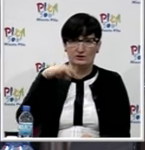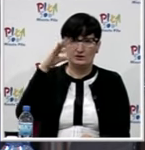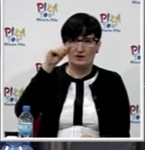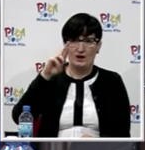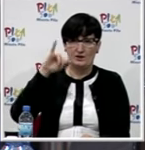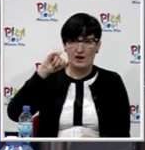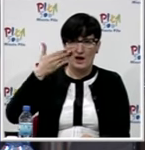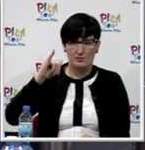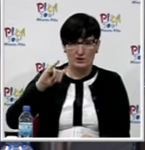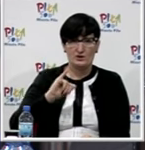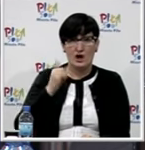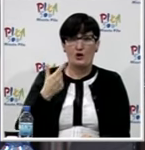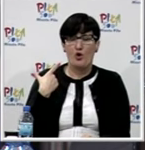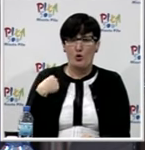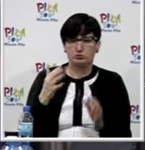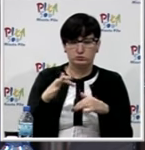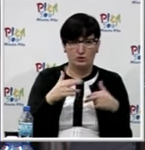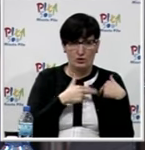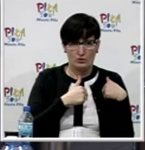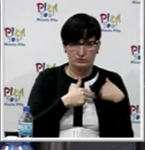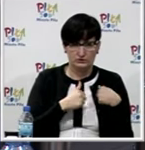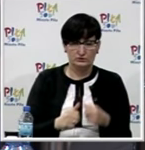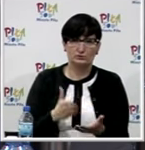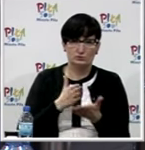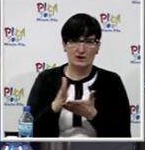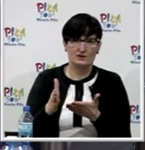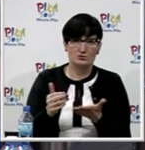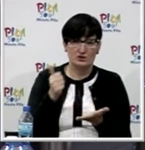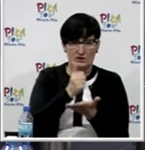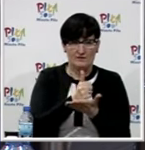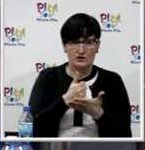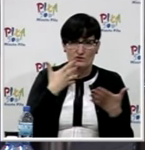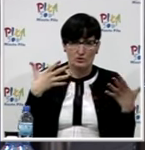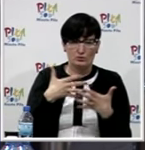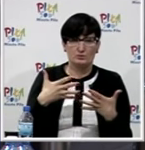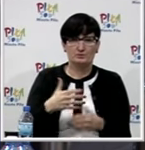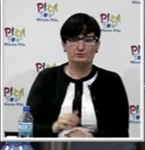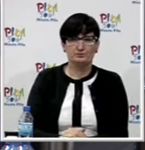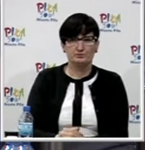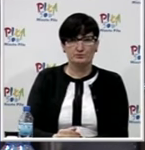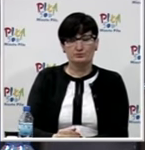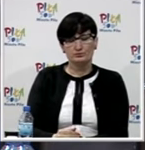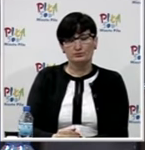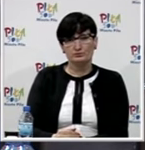komisji przez przedstawicieli klubu? Na marginesie chciałem powiedzieć, że